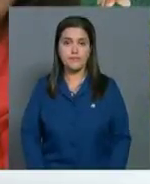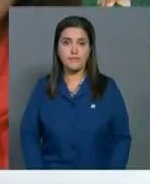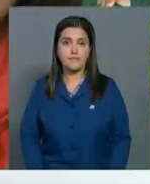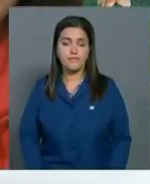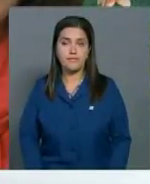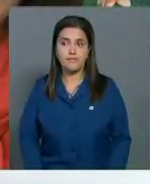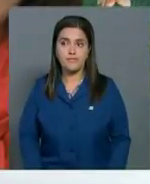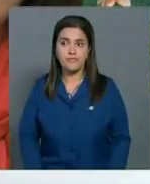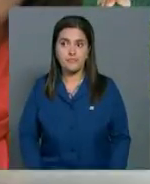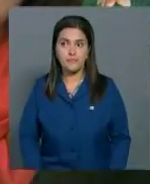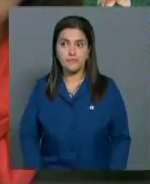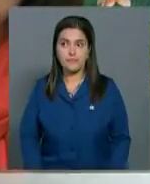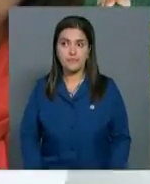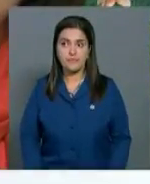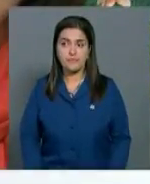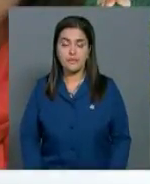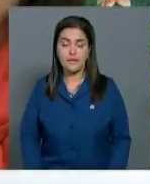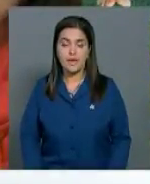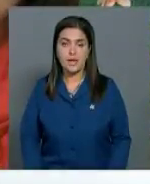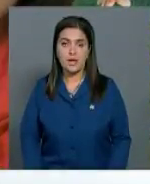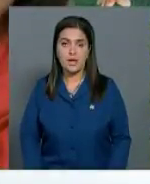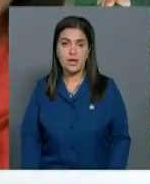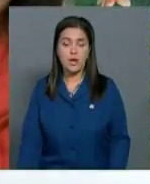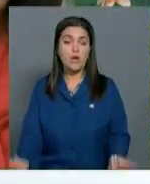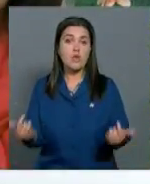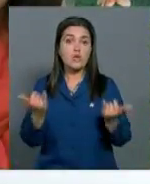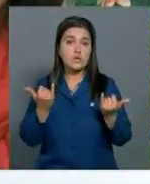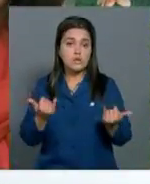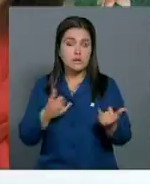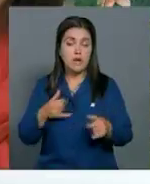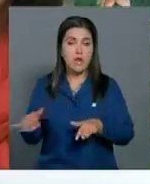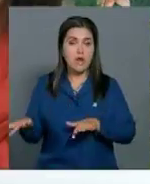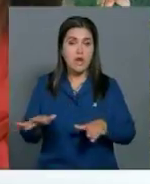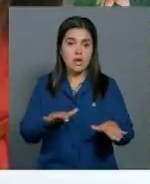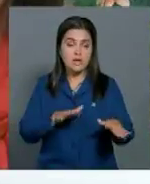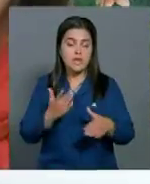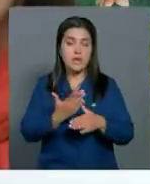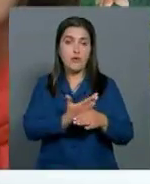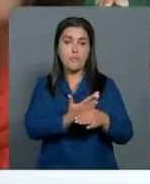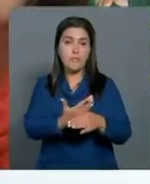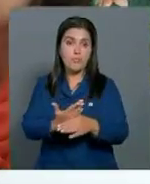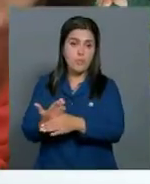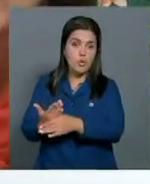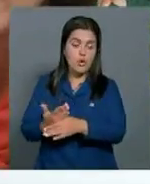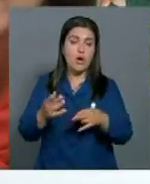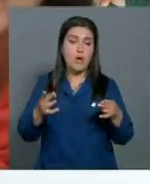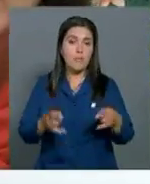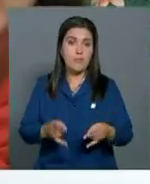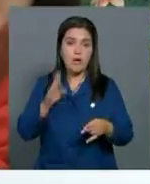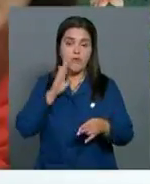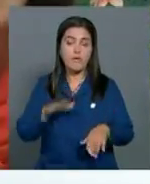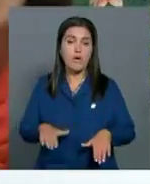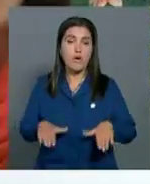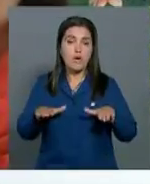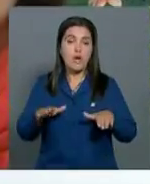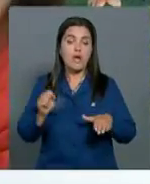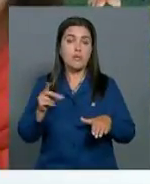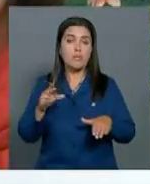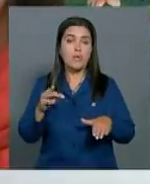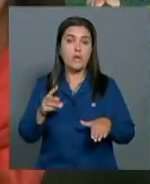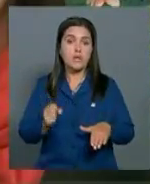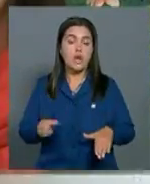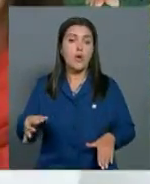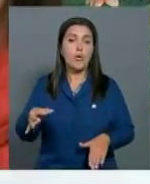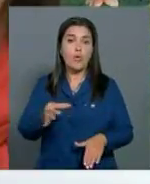Анализируя проведение благотворительной акции, которая была направлена на помощь пострадавшим от наводнения Акмолинской области,